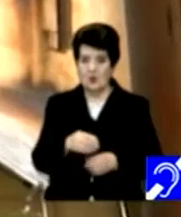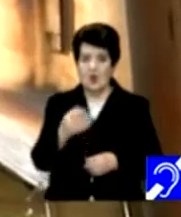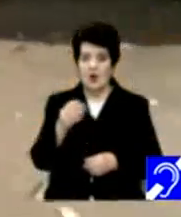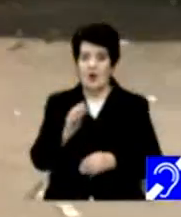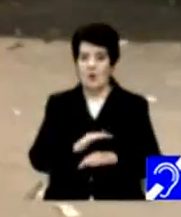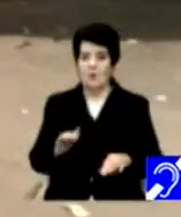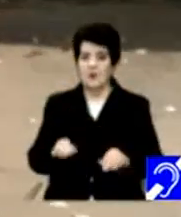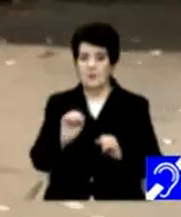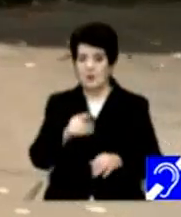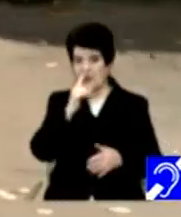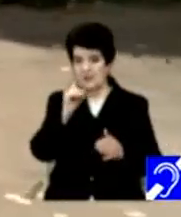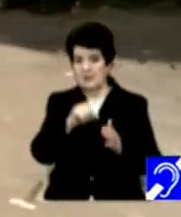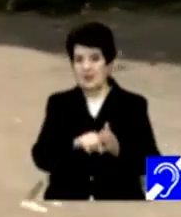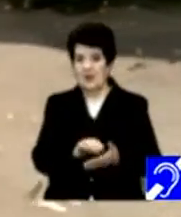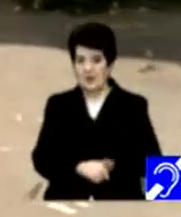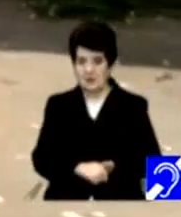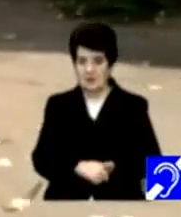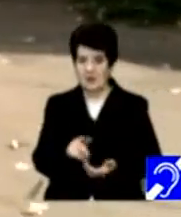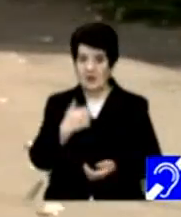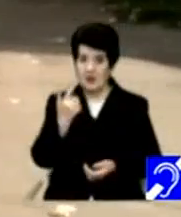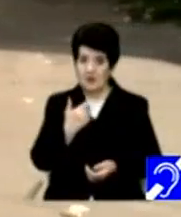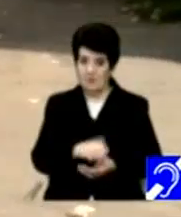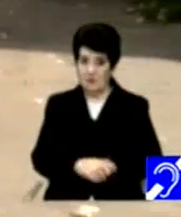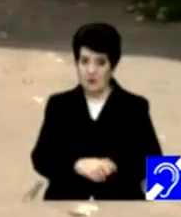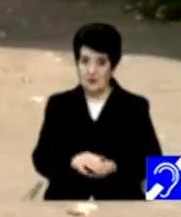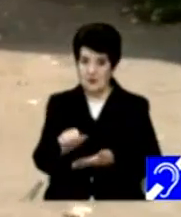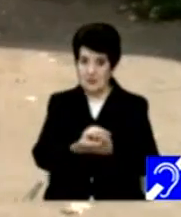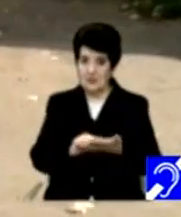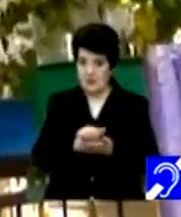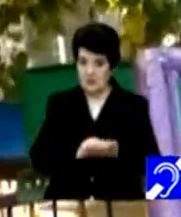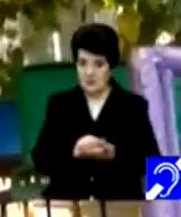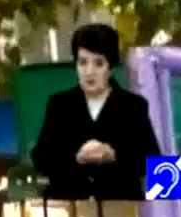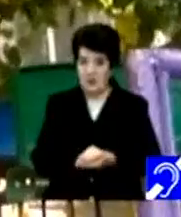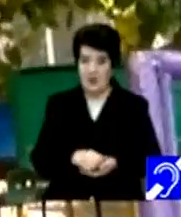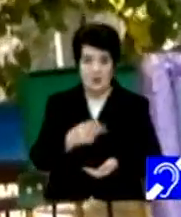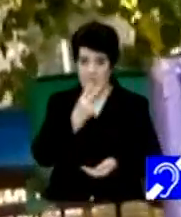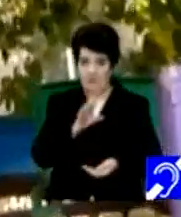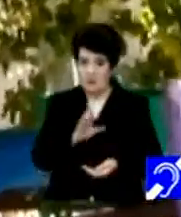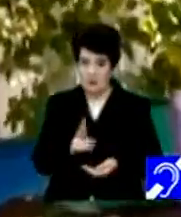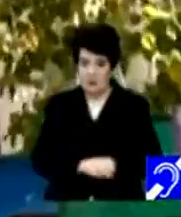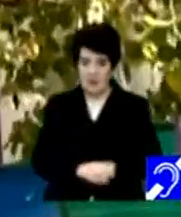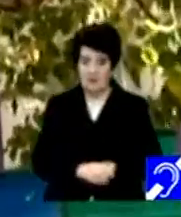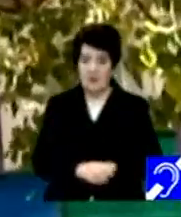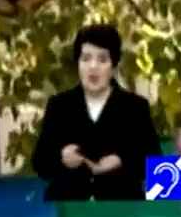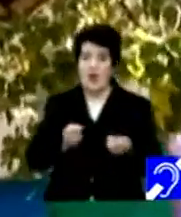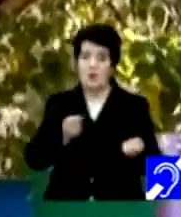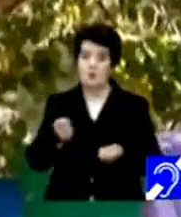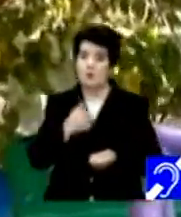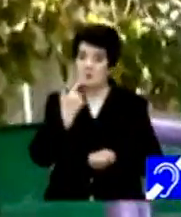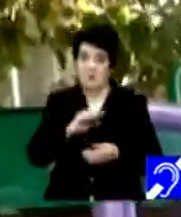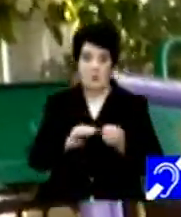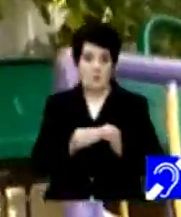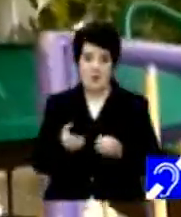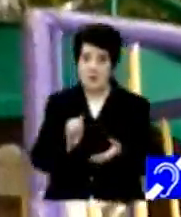să lovesc. Cu fric, era vorba să-l cimentuiesc, eu nu știu dacă cimentui, nu v-ați uitat? Autoritățile locale susțin că nu cunosc